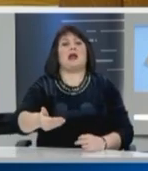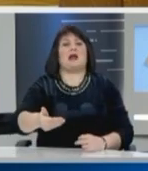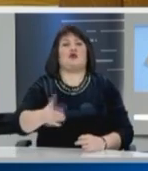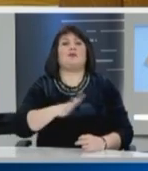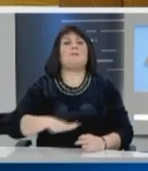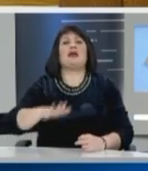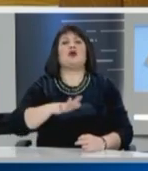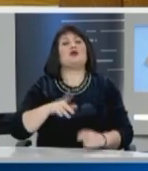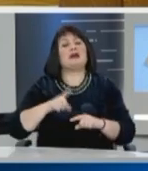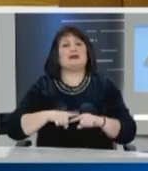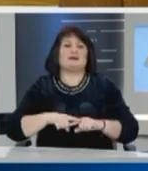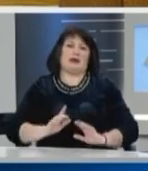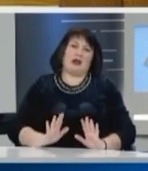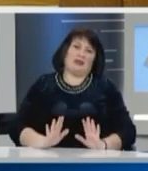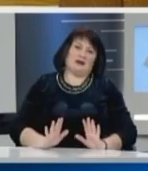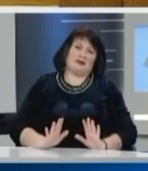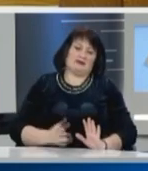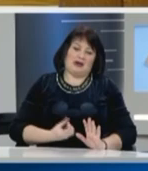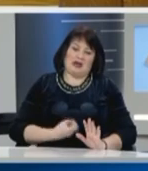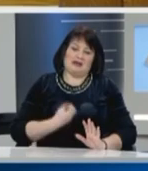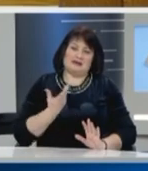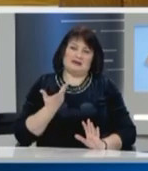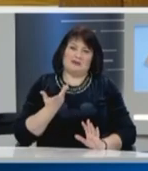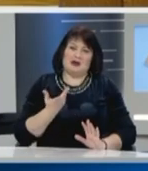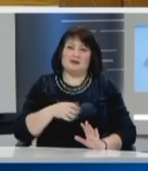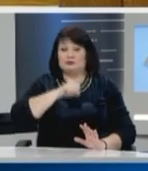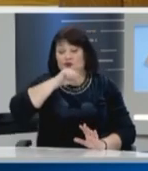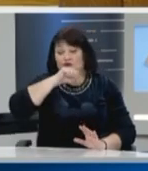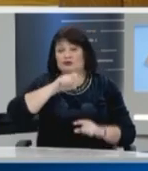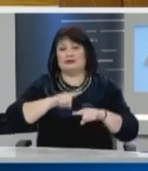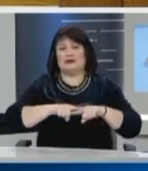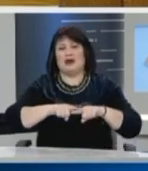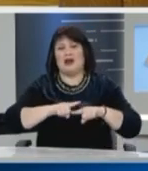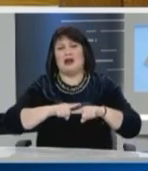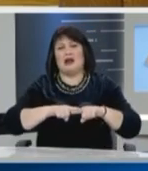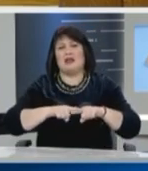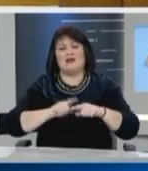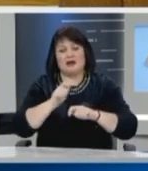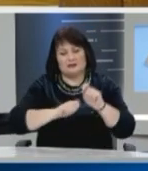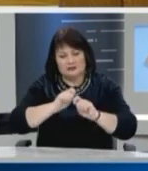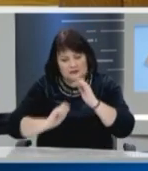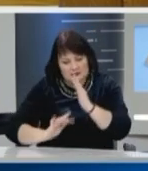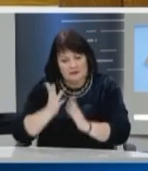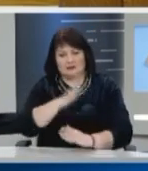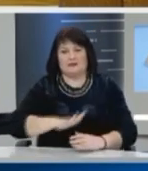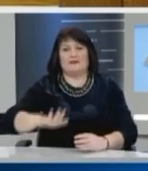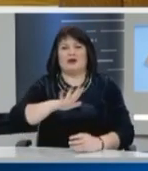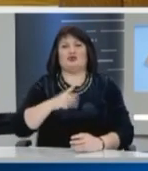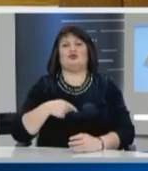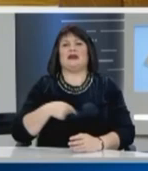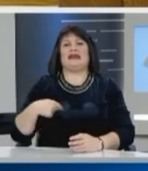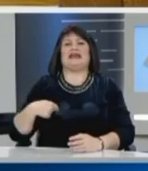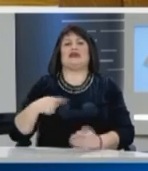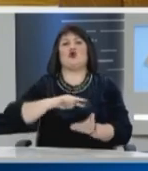μέλλον της περιοχής. Με αίσθηση της πατριωτικής μας ευθύνης για να αναβαθμίσουμε τον